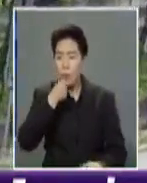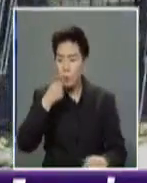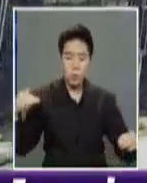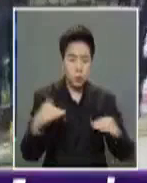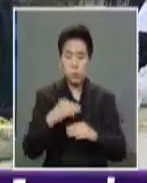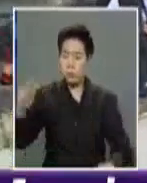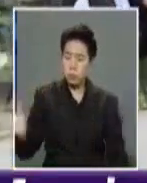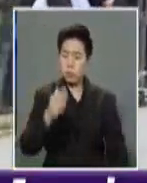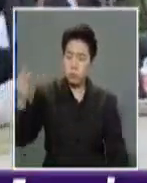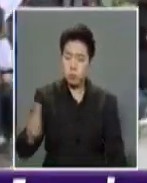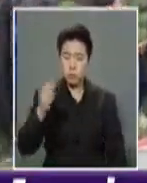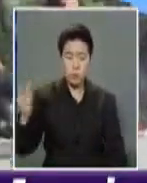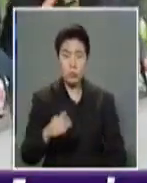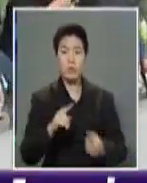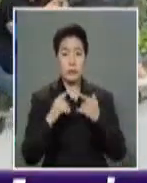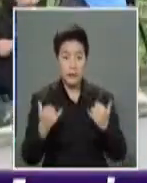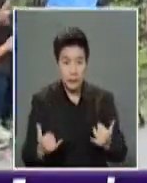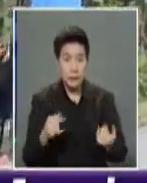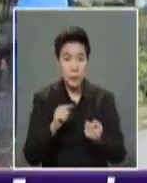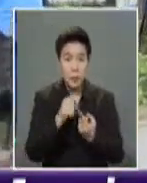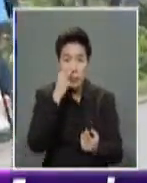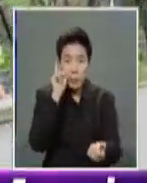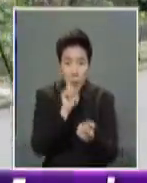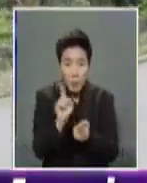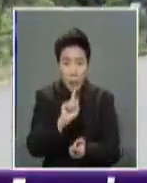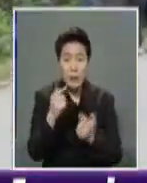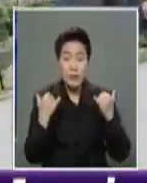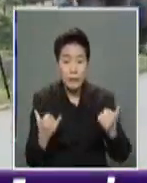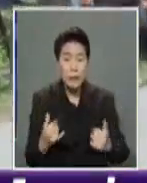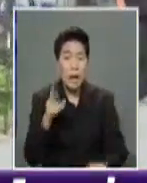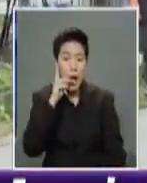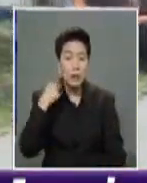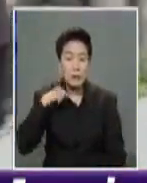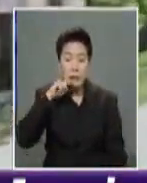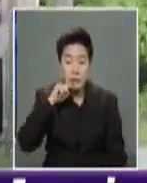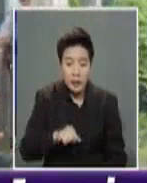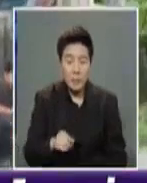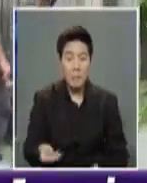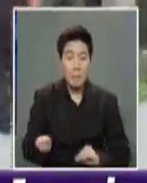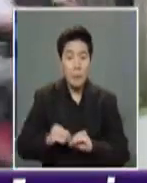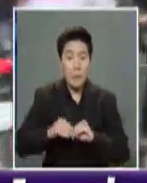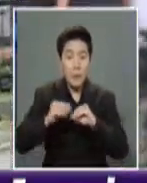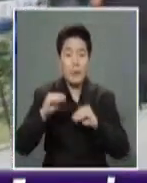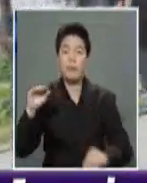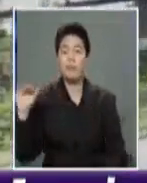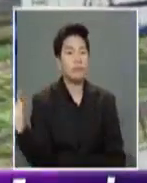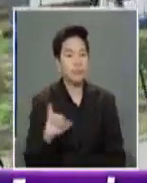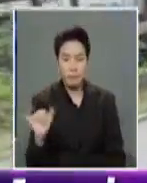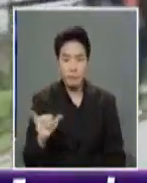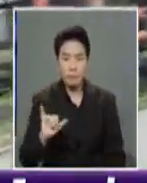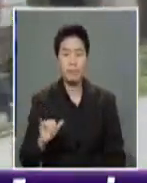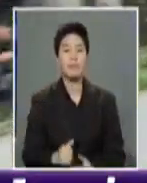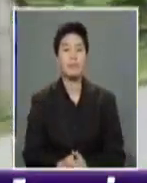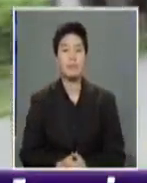จราจรด้วยค่ะแต่ว่าจากการสอบถามก็พบว่าขณะนี้นะคะยังไม่ได้รับคำสั่งให้มีการเพิ่มกำลังใดๆจากผู้บังคับบัญชา